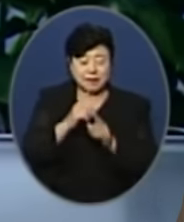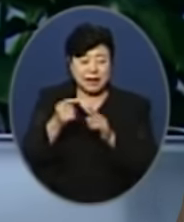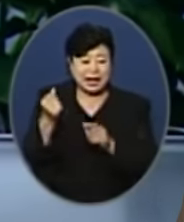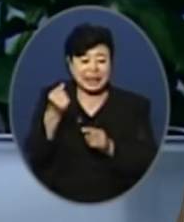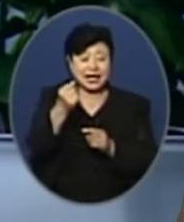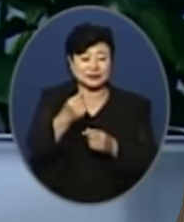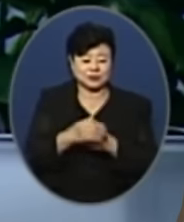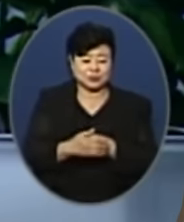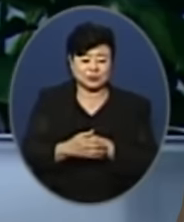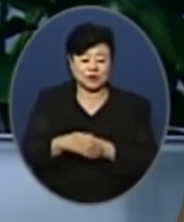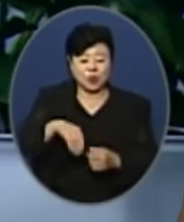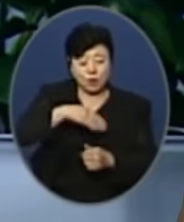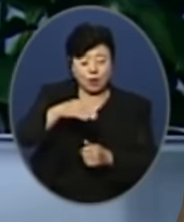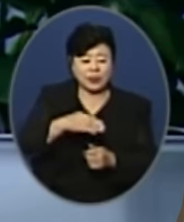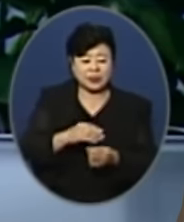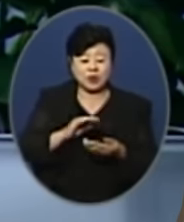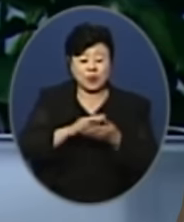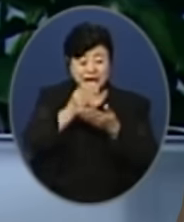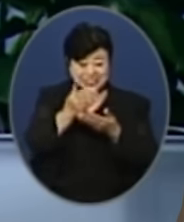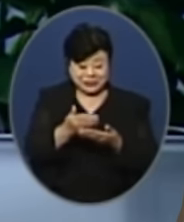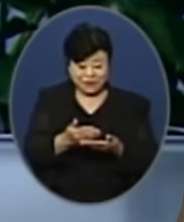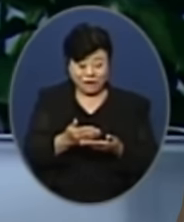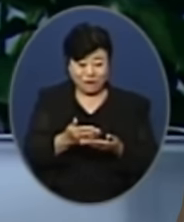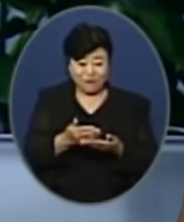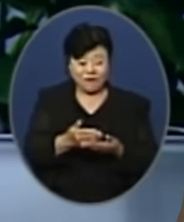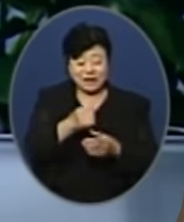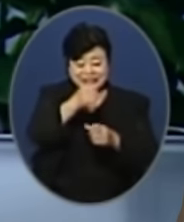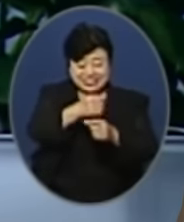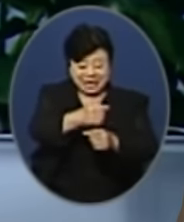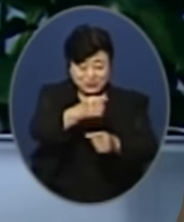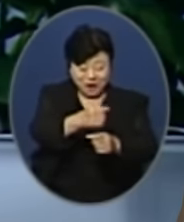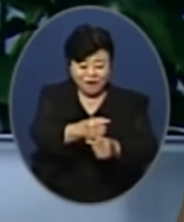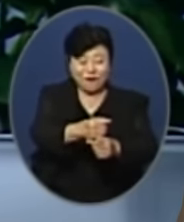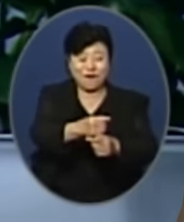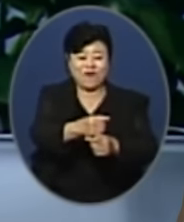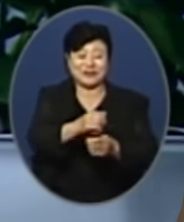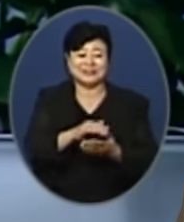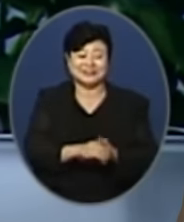말로서 여러분의 환경을 변화시키고 창조하고